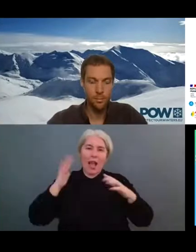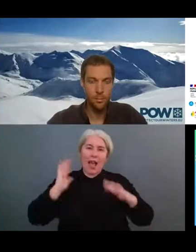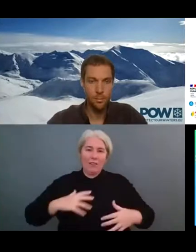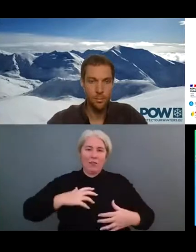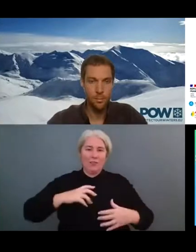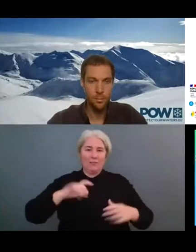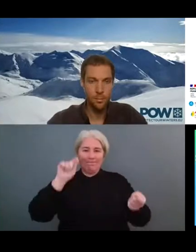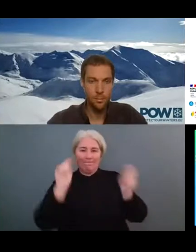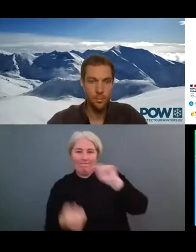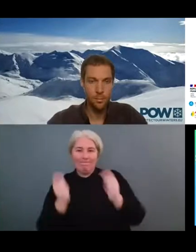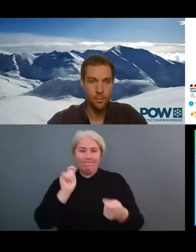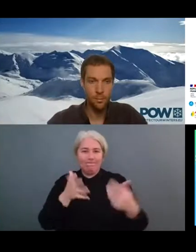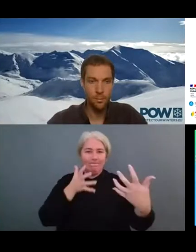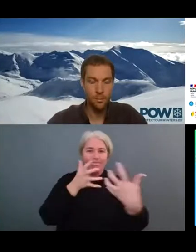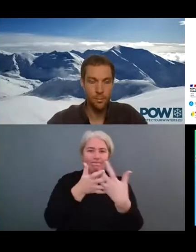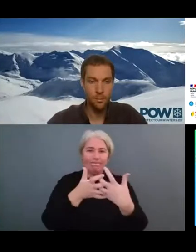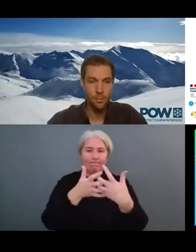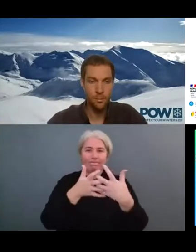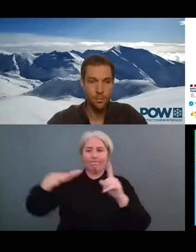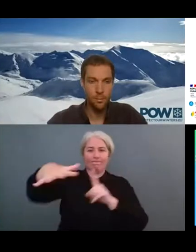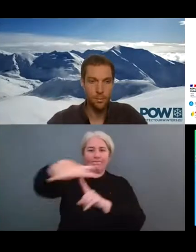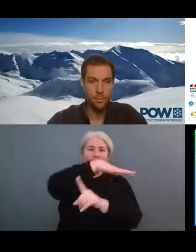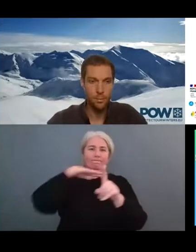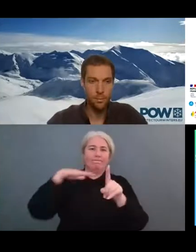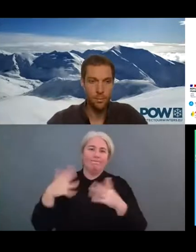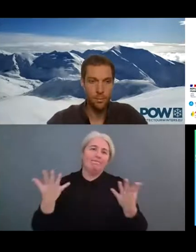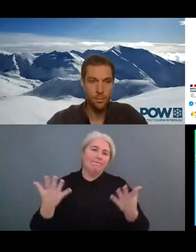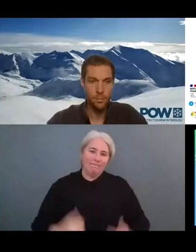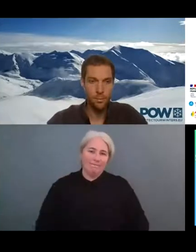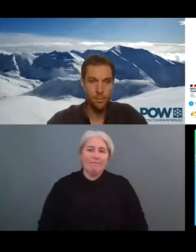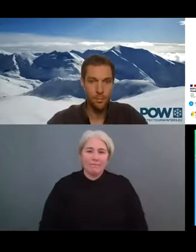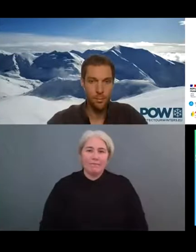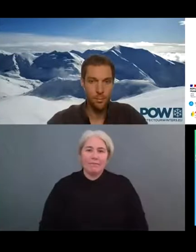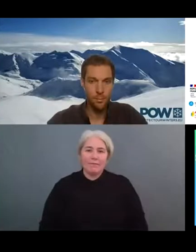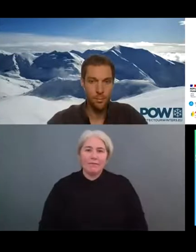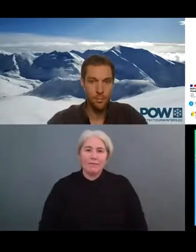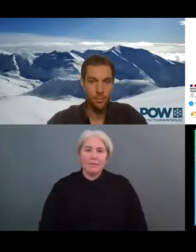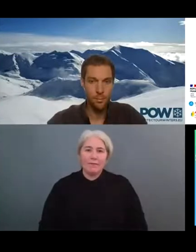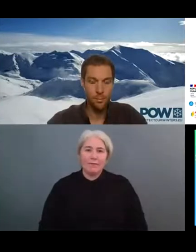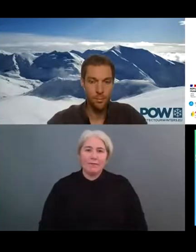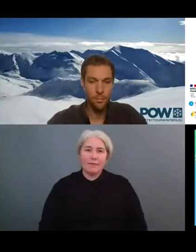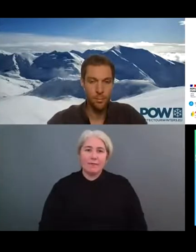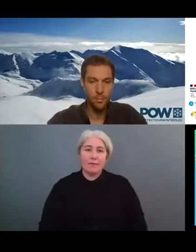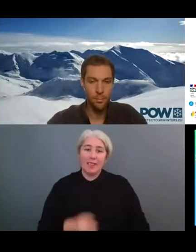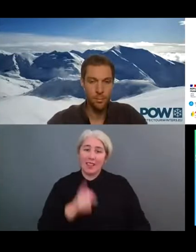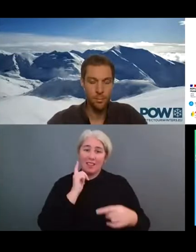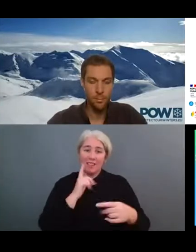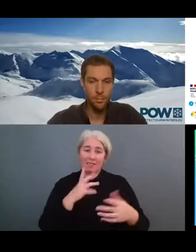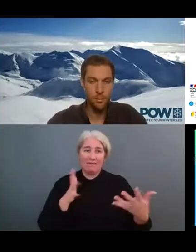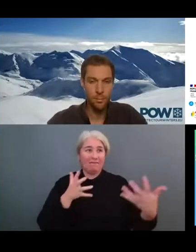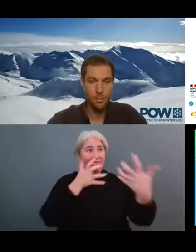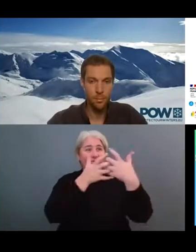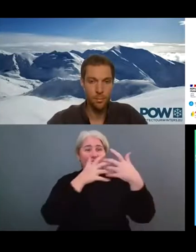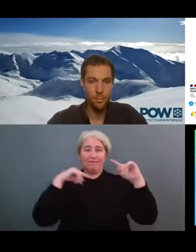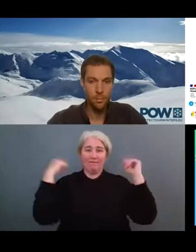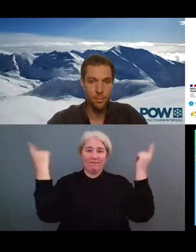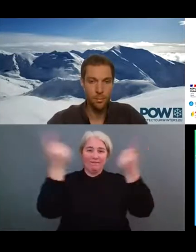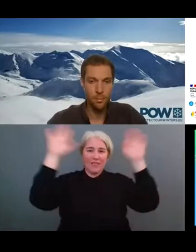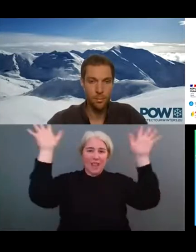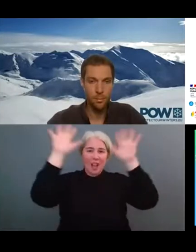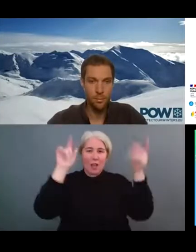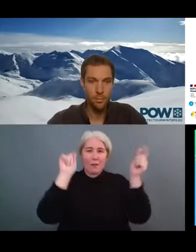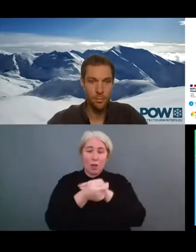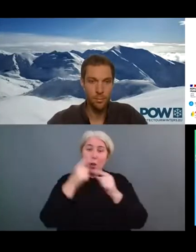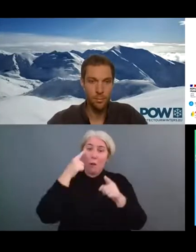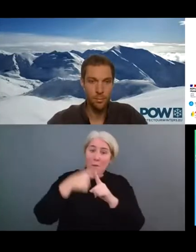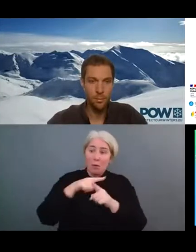changement climatique. Un des réflexes des collectivités locales, parfois, c'est que pour s'adapter à cette montée des eaux, on va